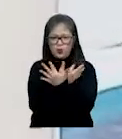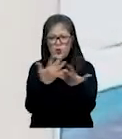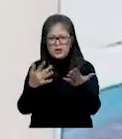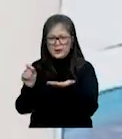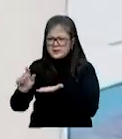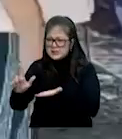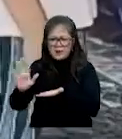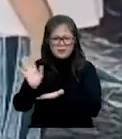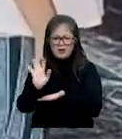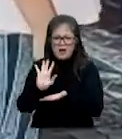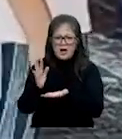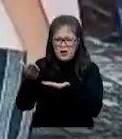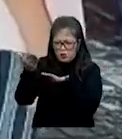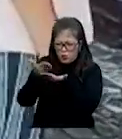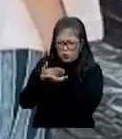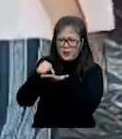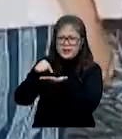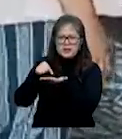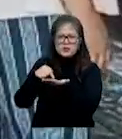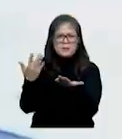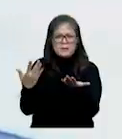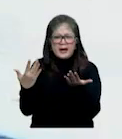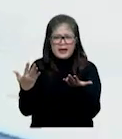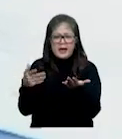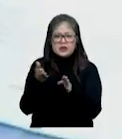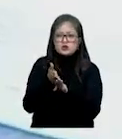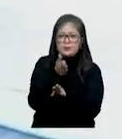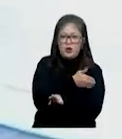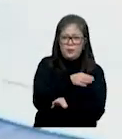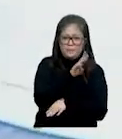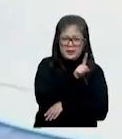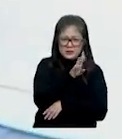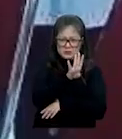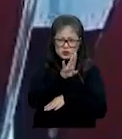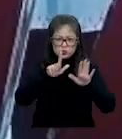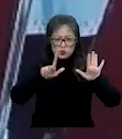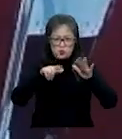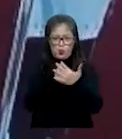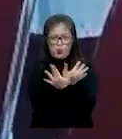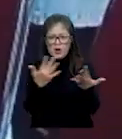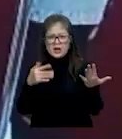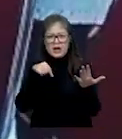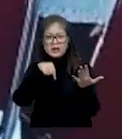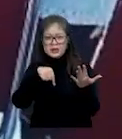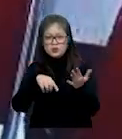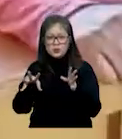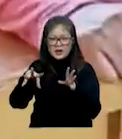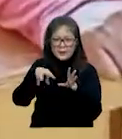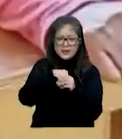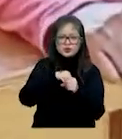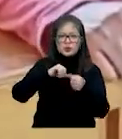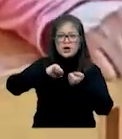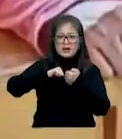warga belum terverifikasi. Sebelumnya 407 warga Sukabakti menjadi korban pinjaman fiktif. Data mereka dicatut oleh